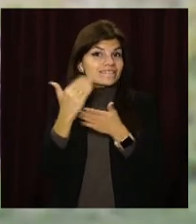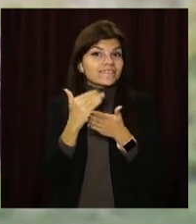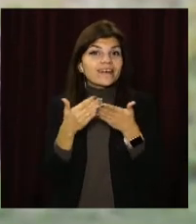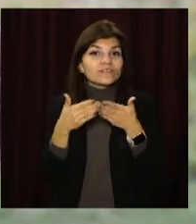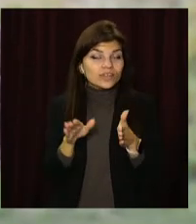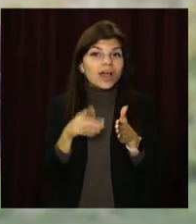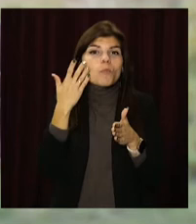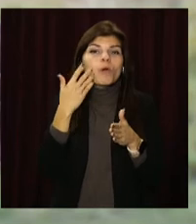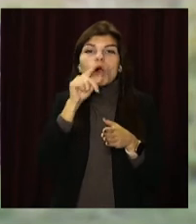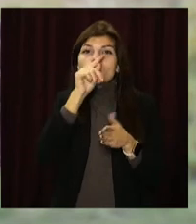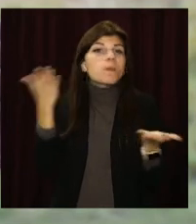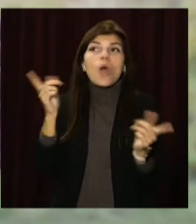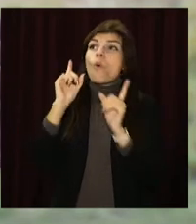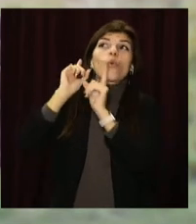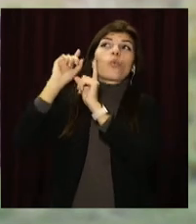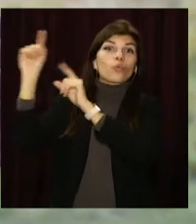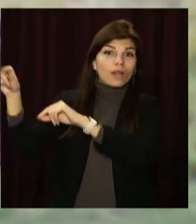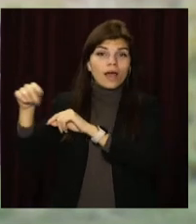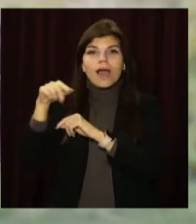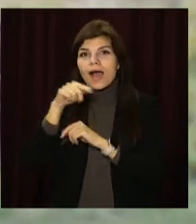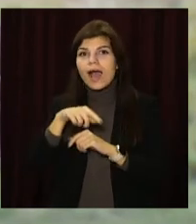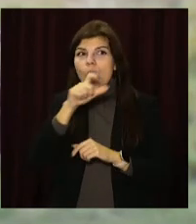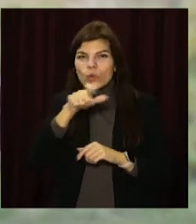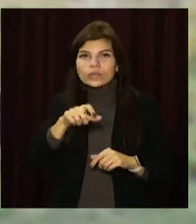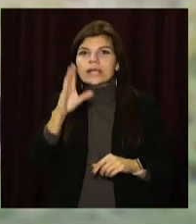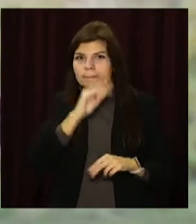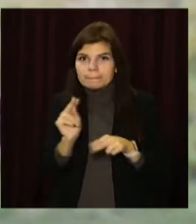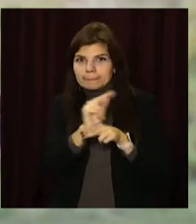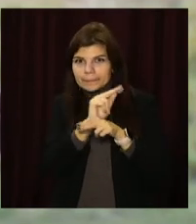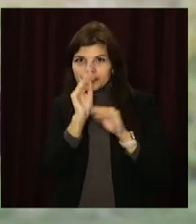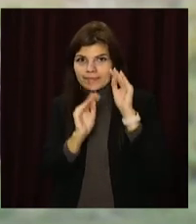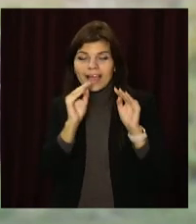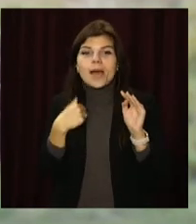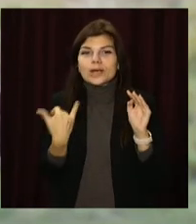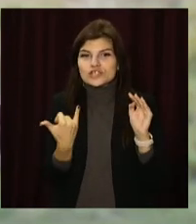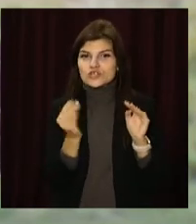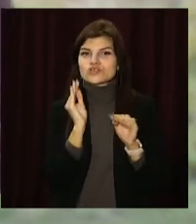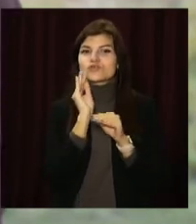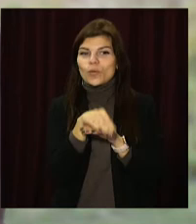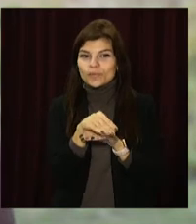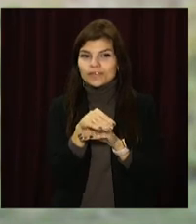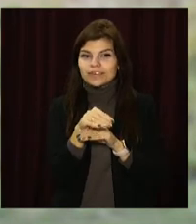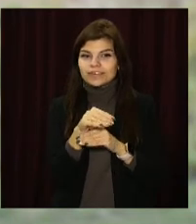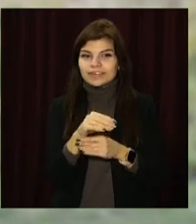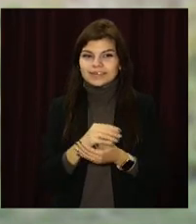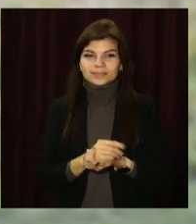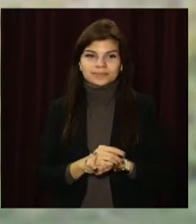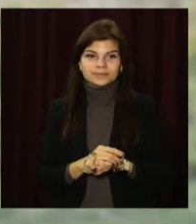ніжаться у теплих краях, інженери встигли оновити їхню домівку. А ми зараз додамо останній штрих.